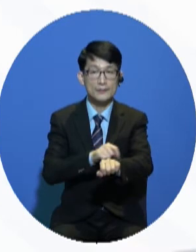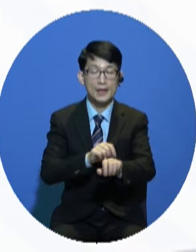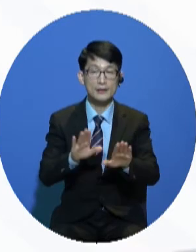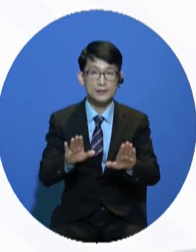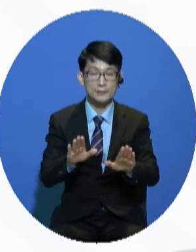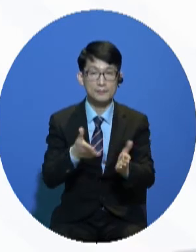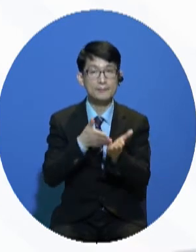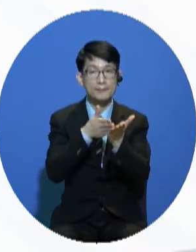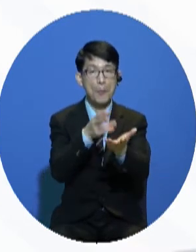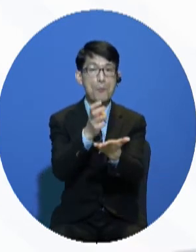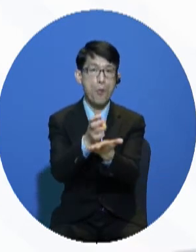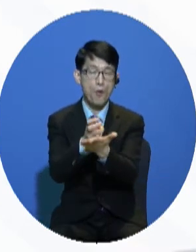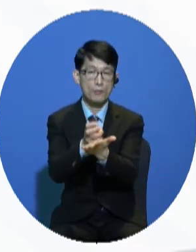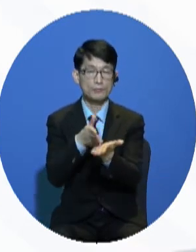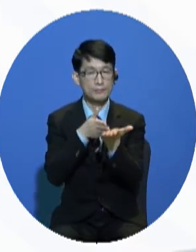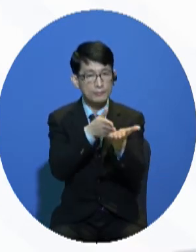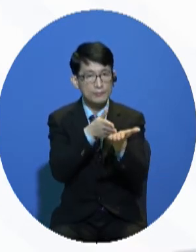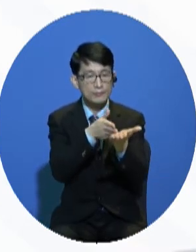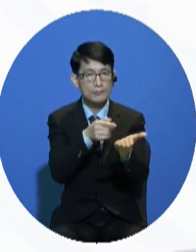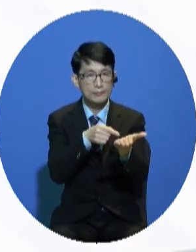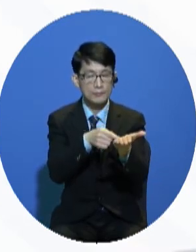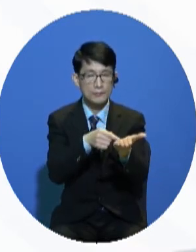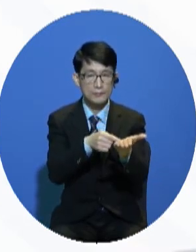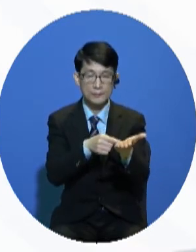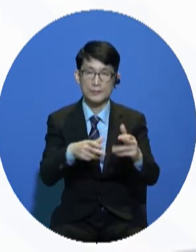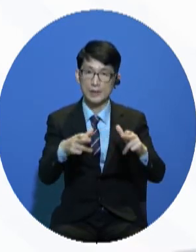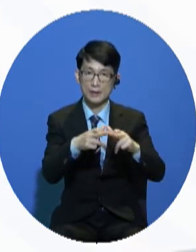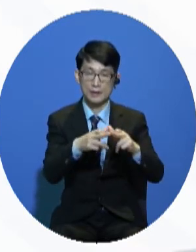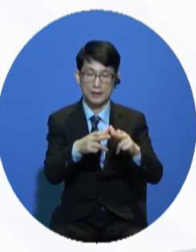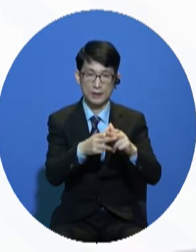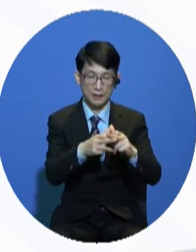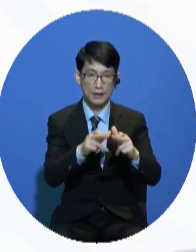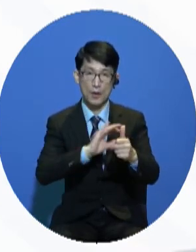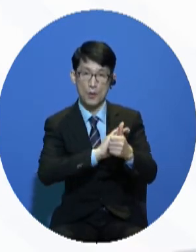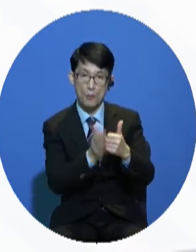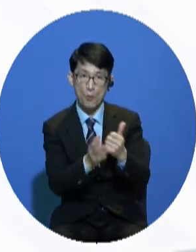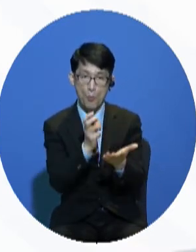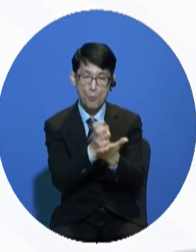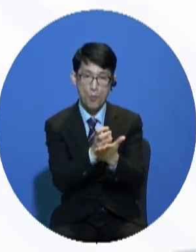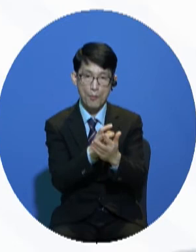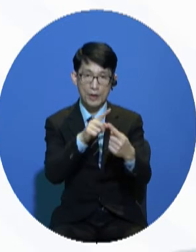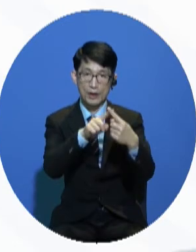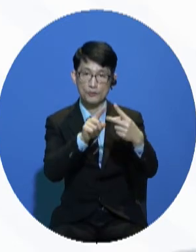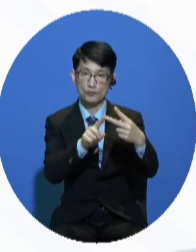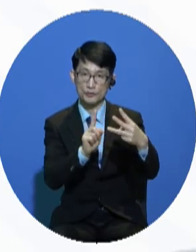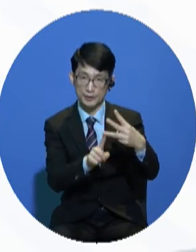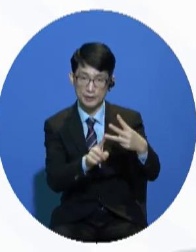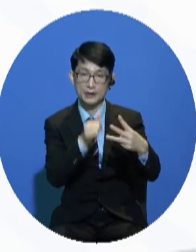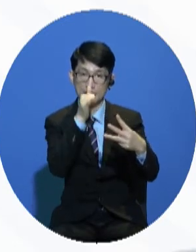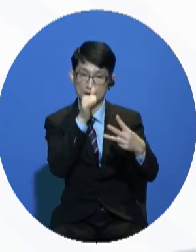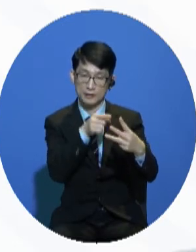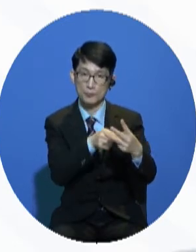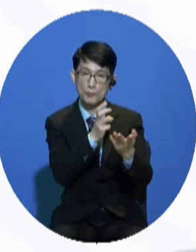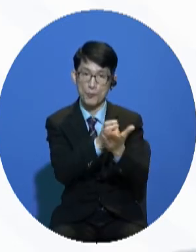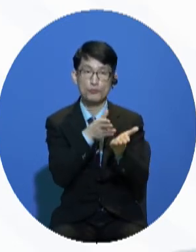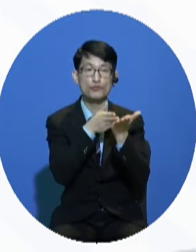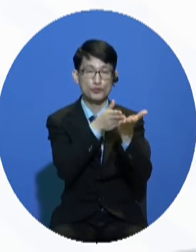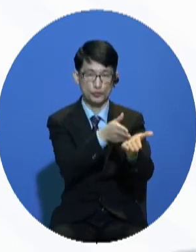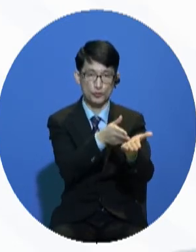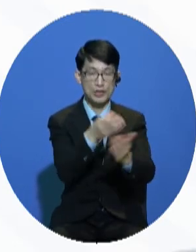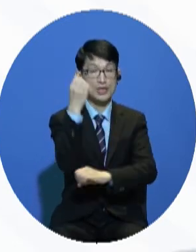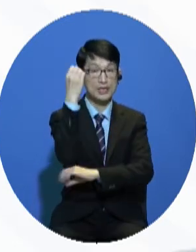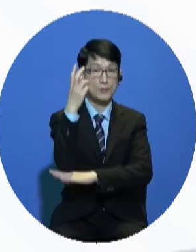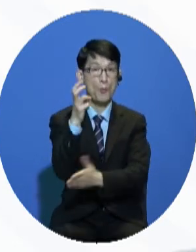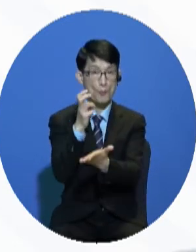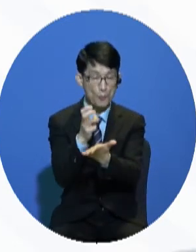지금까지 발의된 이 법률안, 장애인 권리 보장법과 관련해서는 3가지의 법률안이 발의가 되었고요. 또 이 장애인 기본법이라고